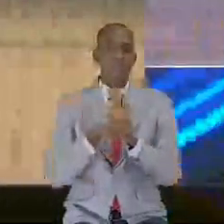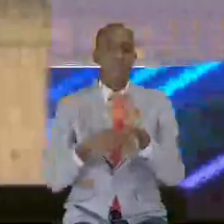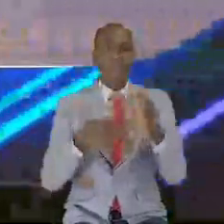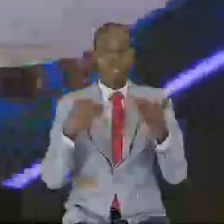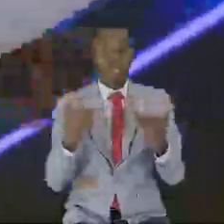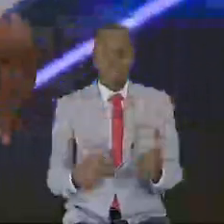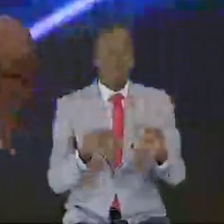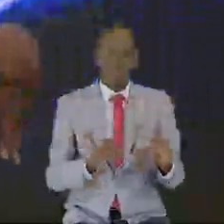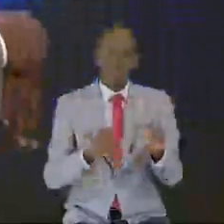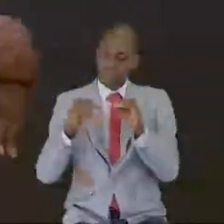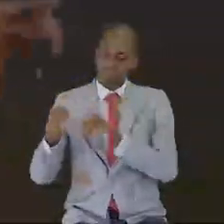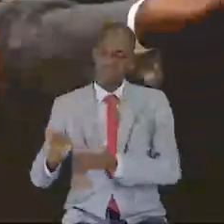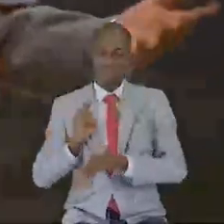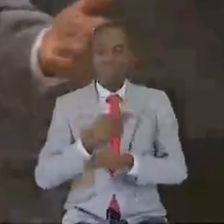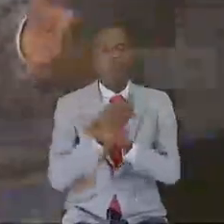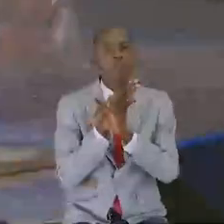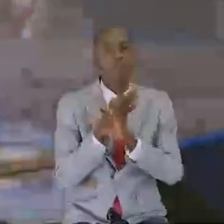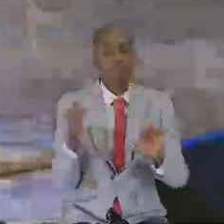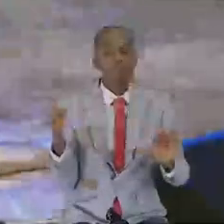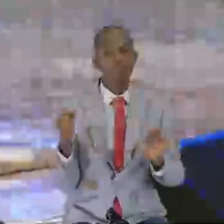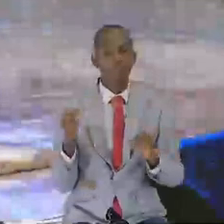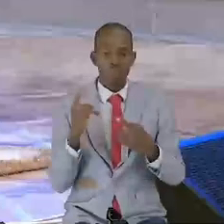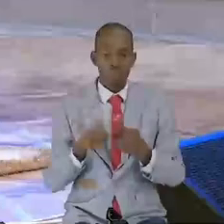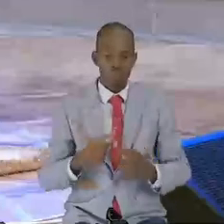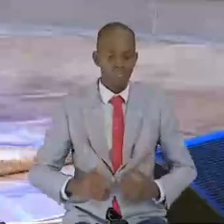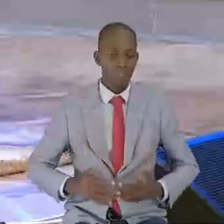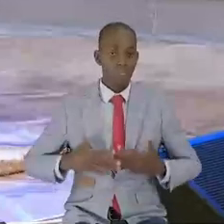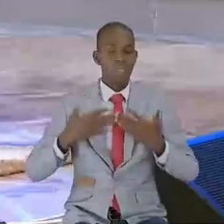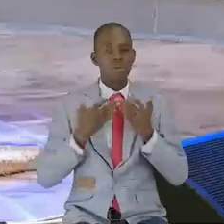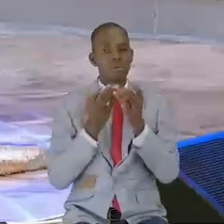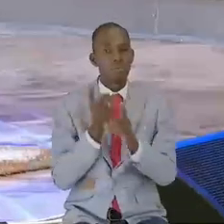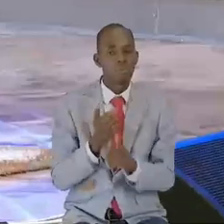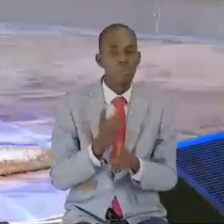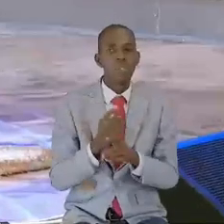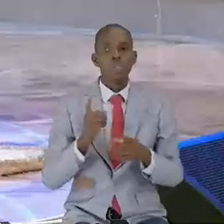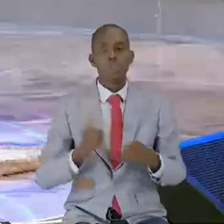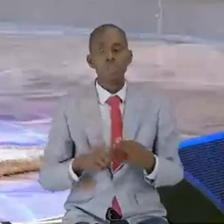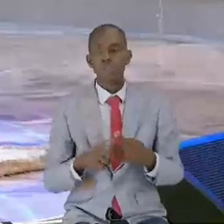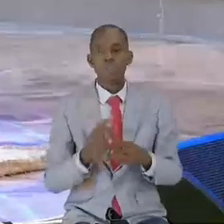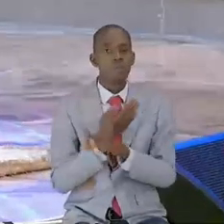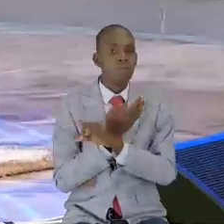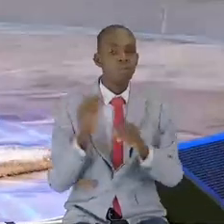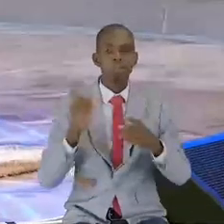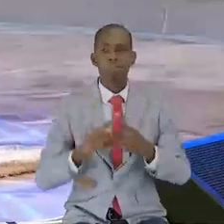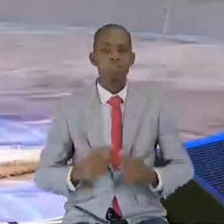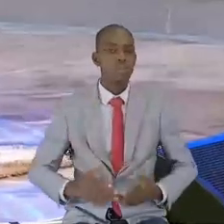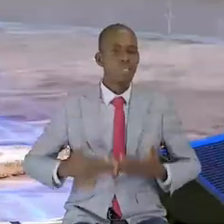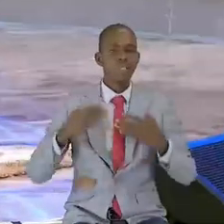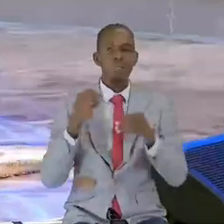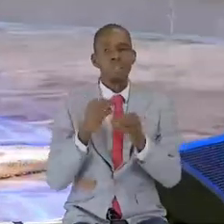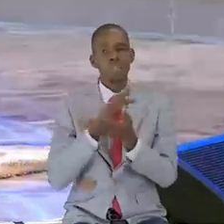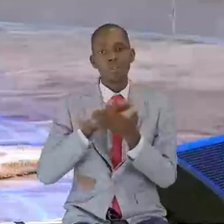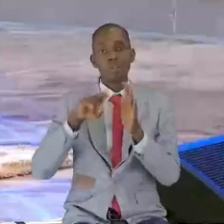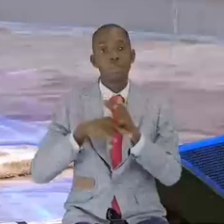il nous affranchit libre pour mener une bonne vie. Il nous affranchit pour mener une vie de justice. Mais